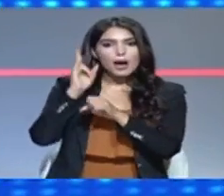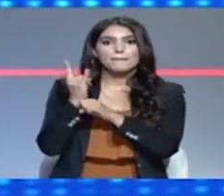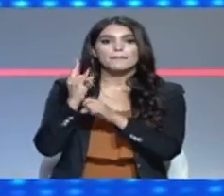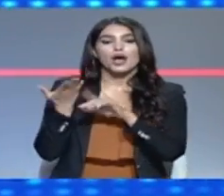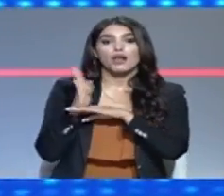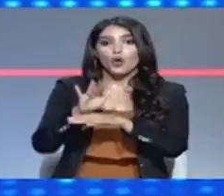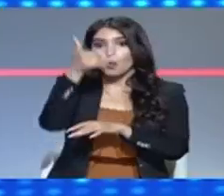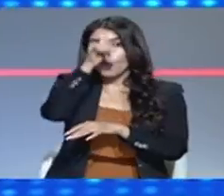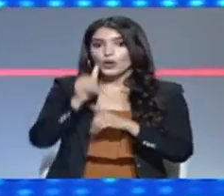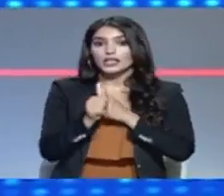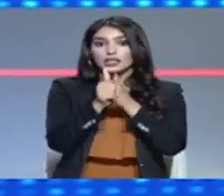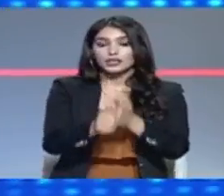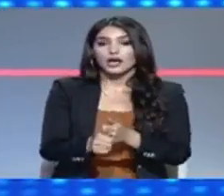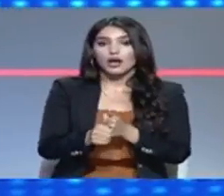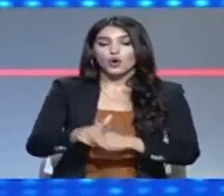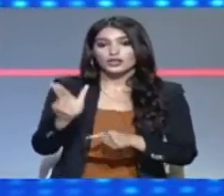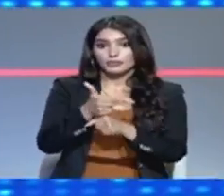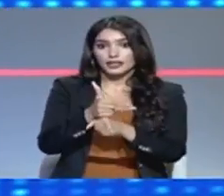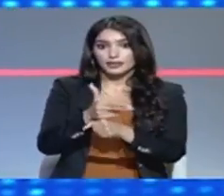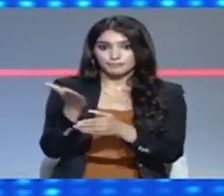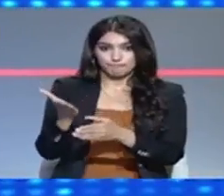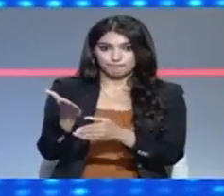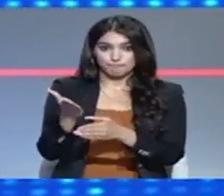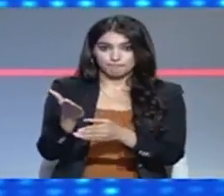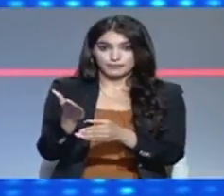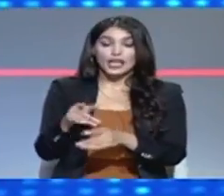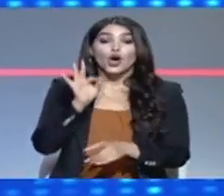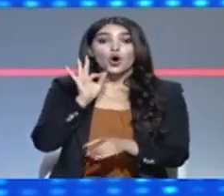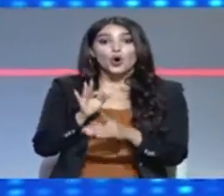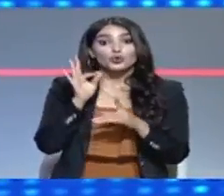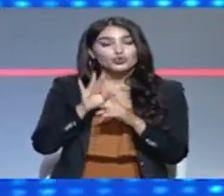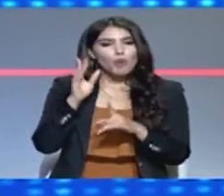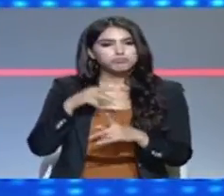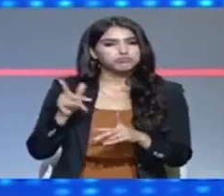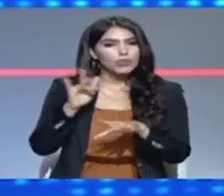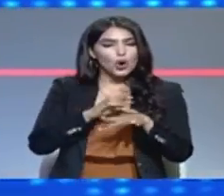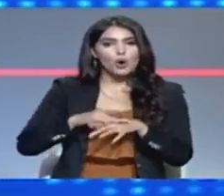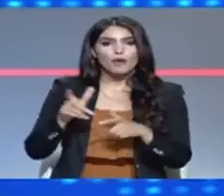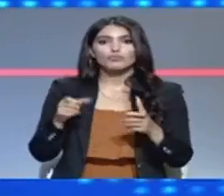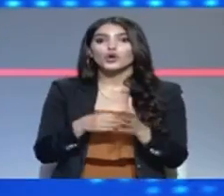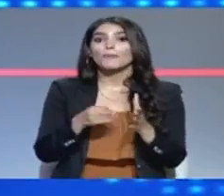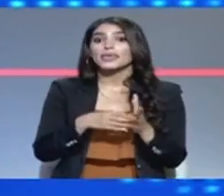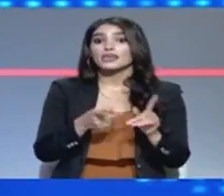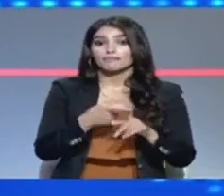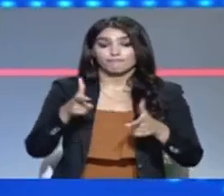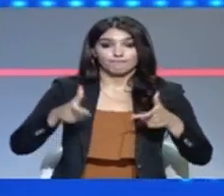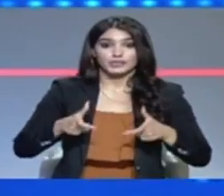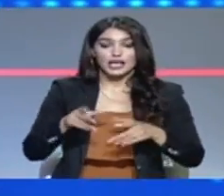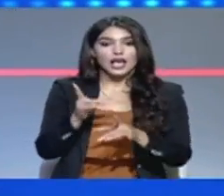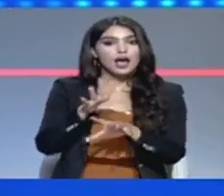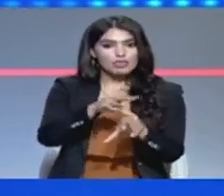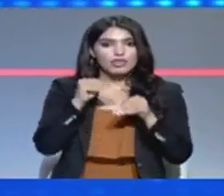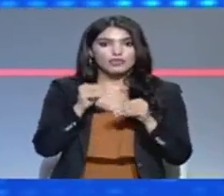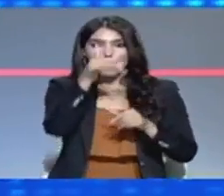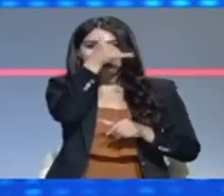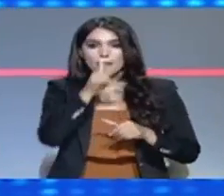تعرض في المتحف الأثري بصلقطة من ولاية المهدية، حيث أثار مصير نسخة الدرع التي تمت استعارتها من